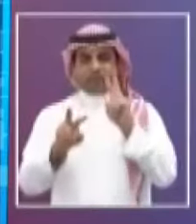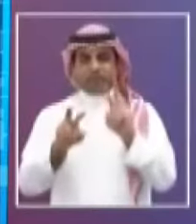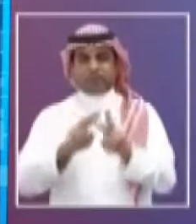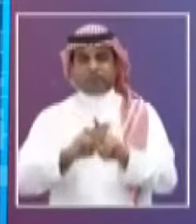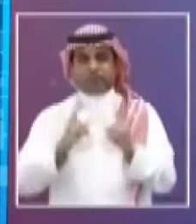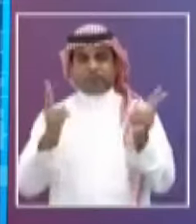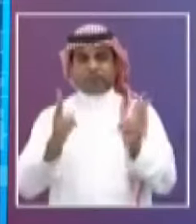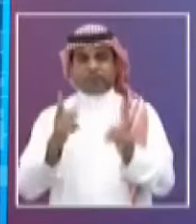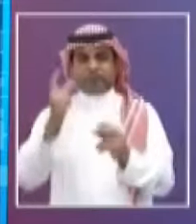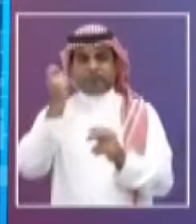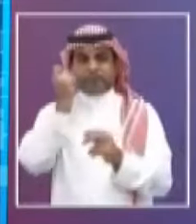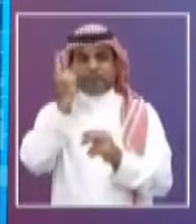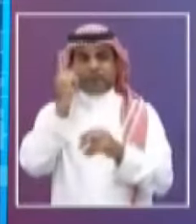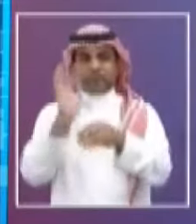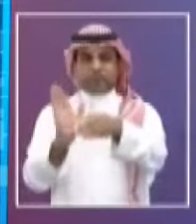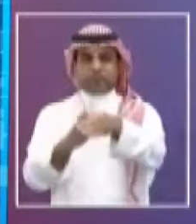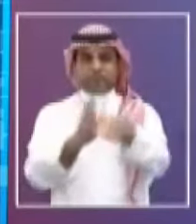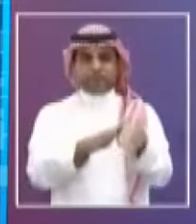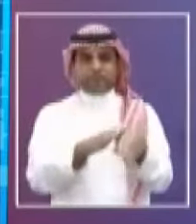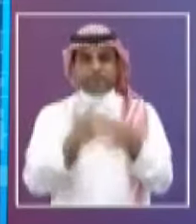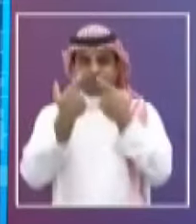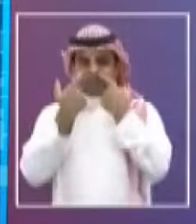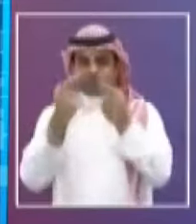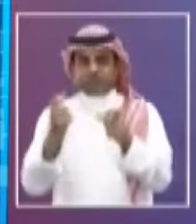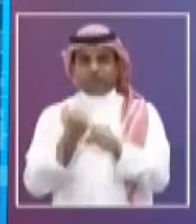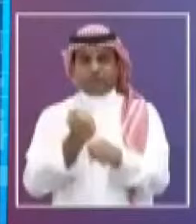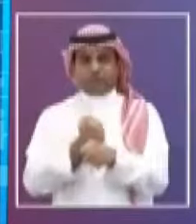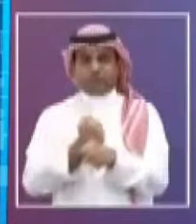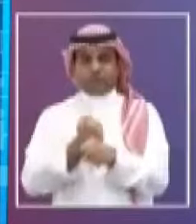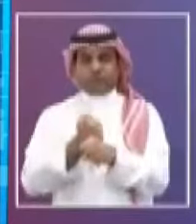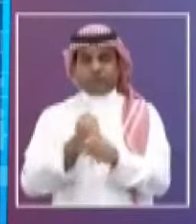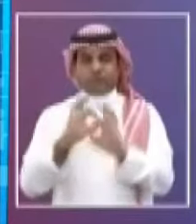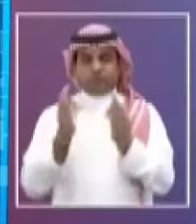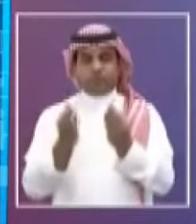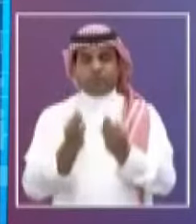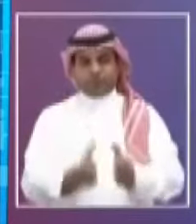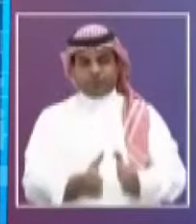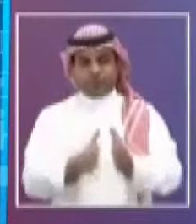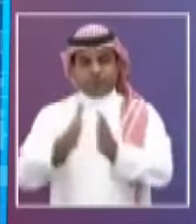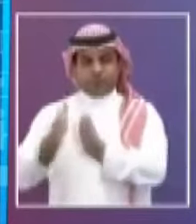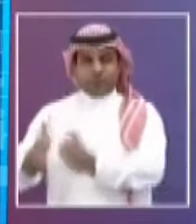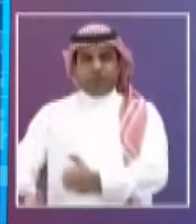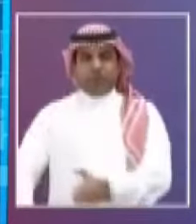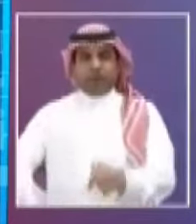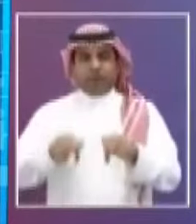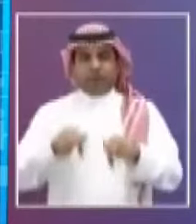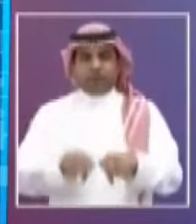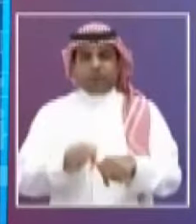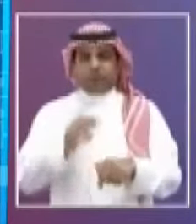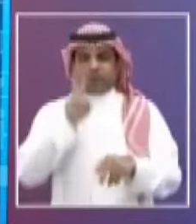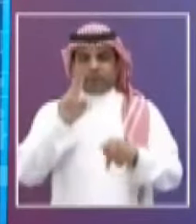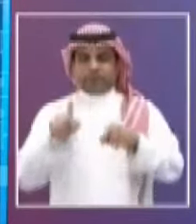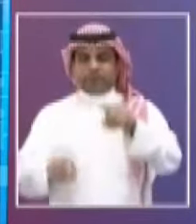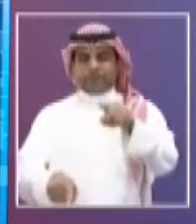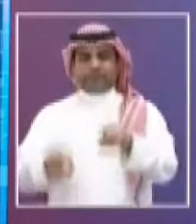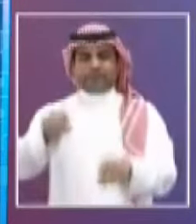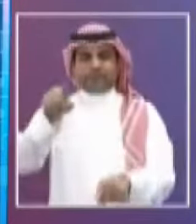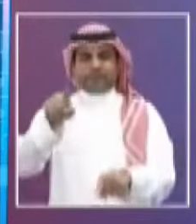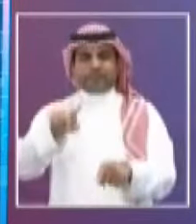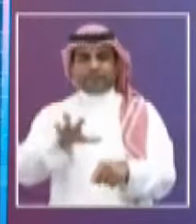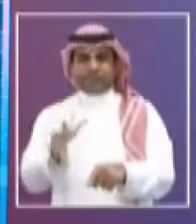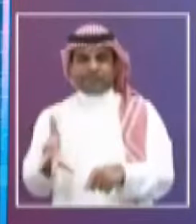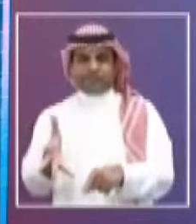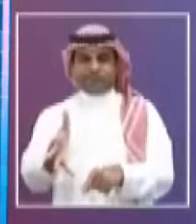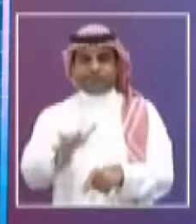واجب وتنبيه للقيام بأدوارهم سواء كانوا أفراد أو مجتمع. هناك طبعا أحيانا يكون هناك تذبذب في مستويات ضيقة